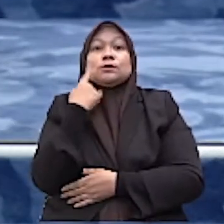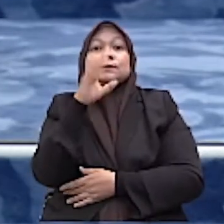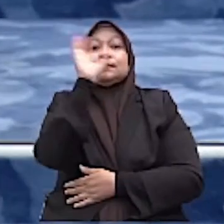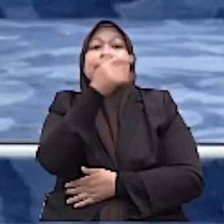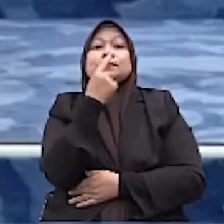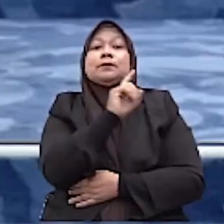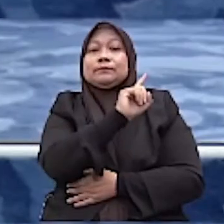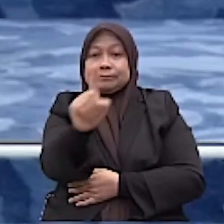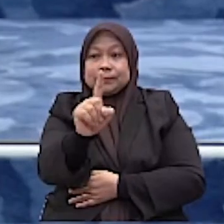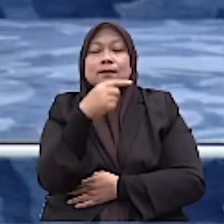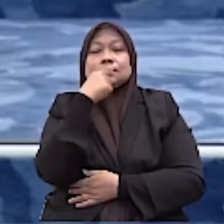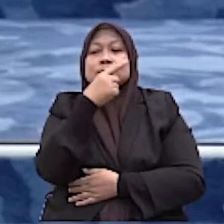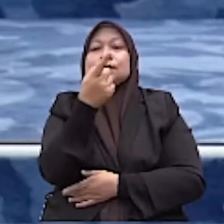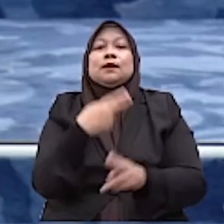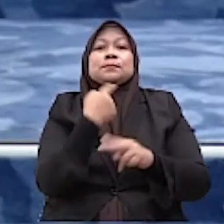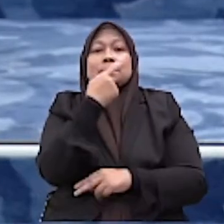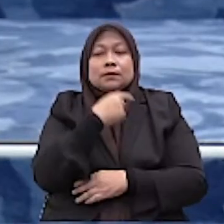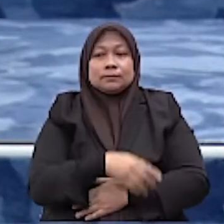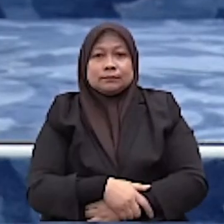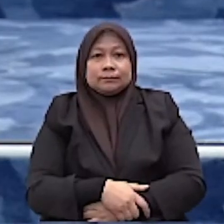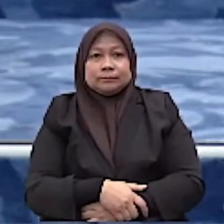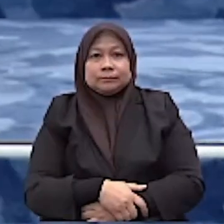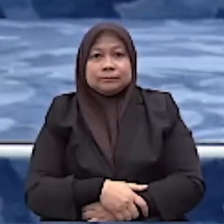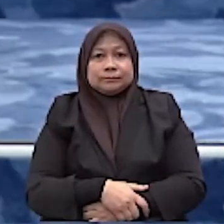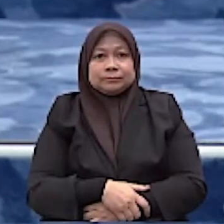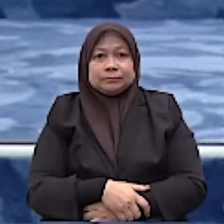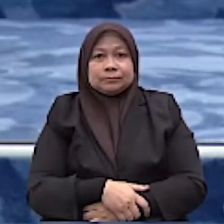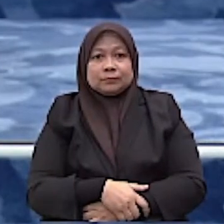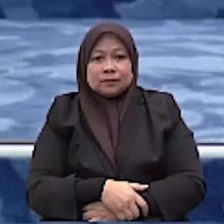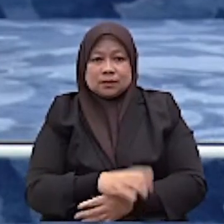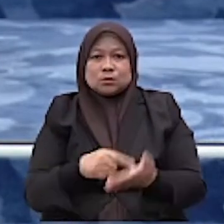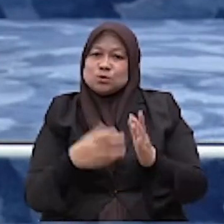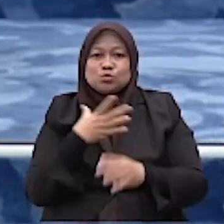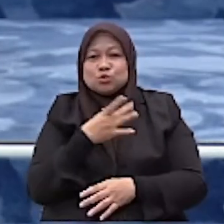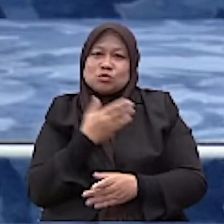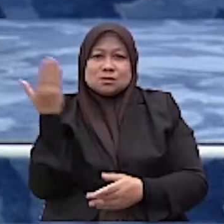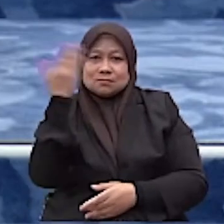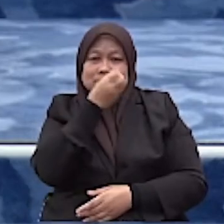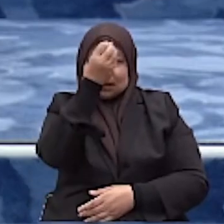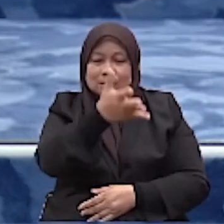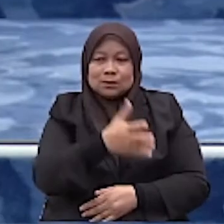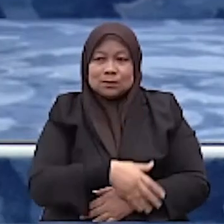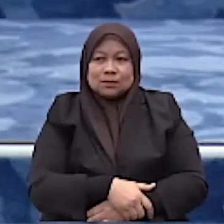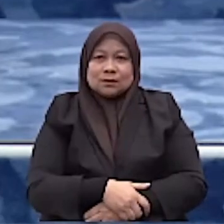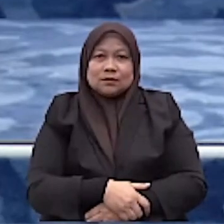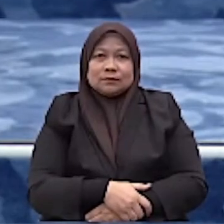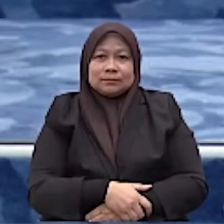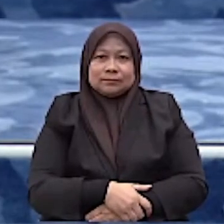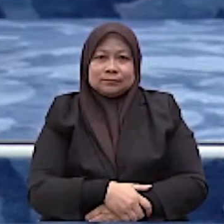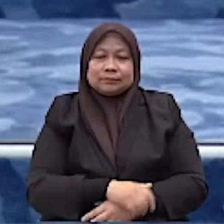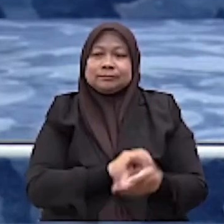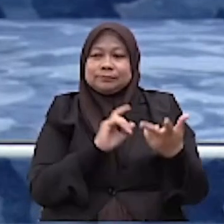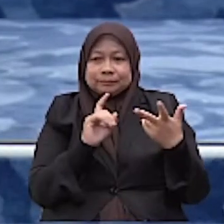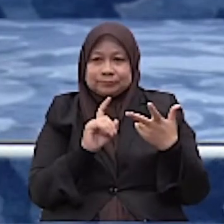saya inilah sebut kepada saya nama siapa ini pakai sembrono aja baik